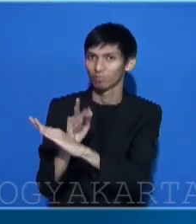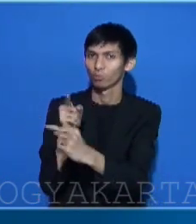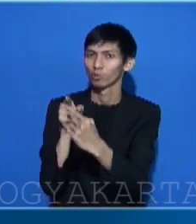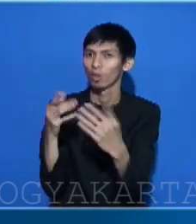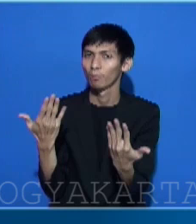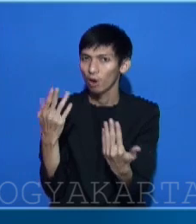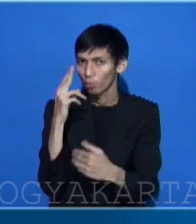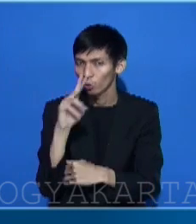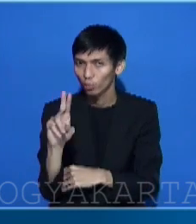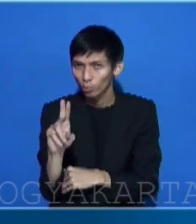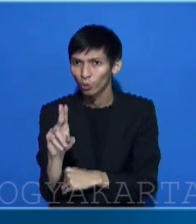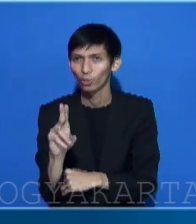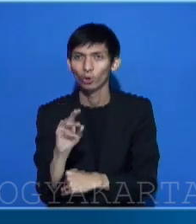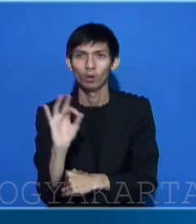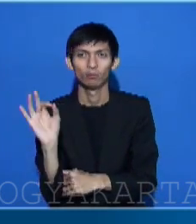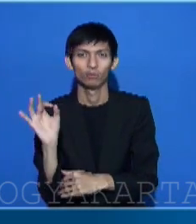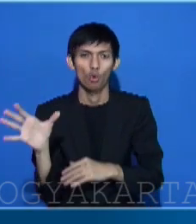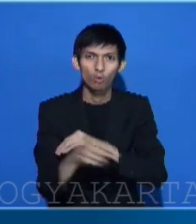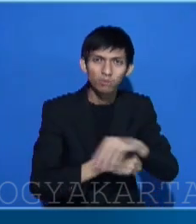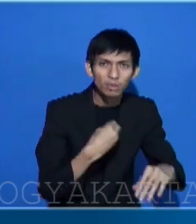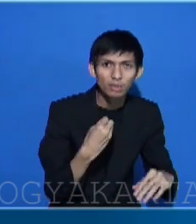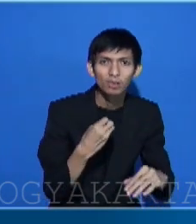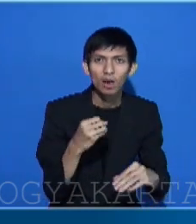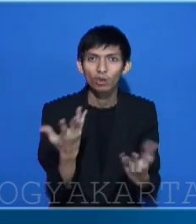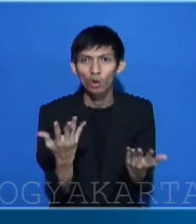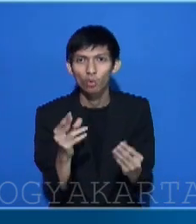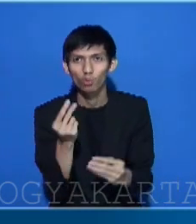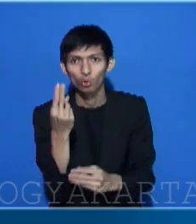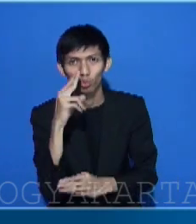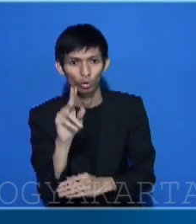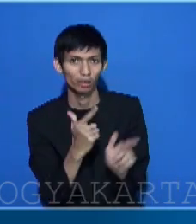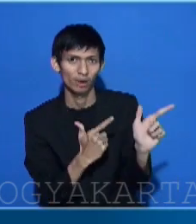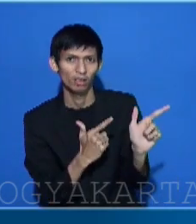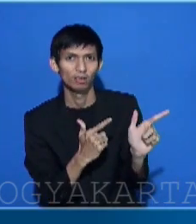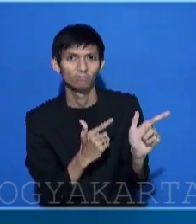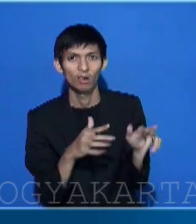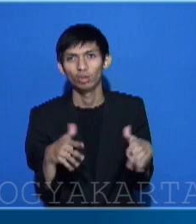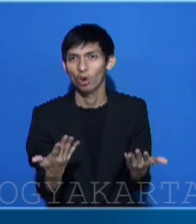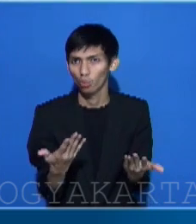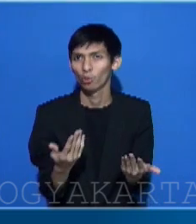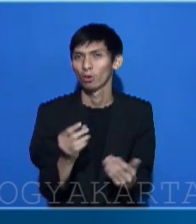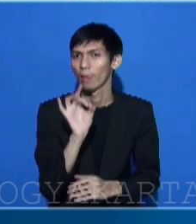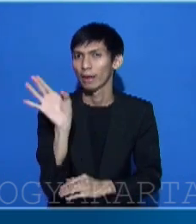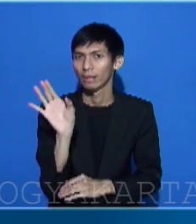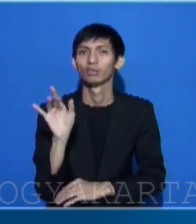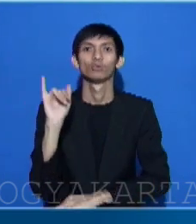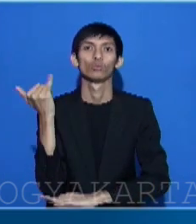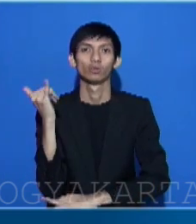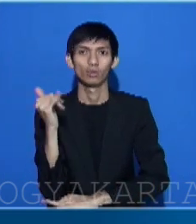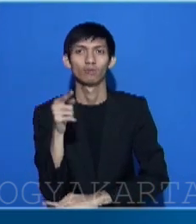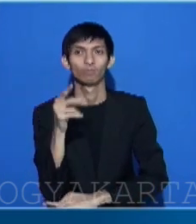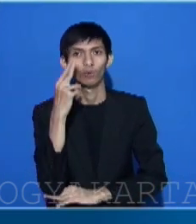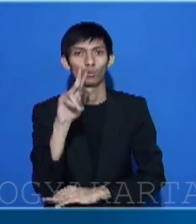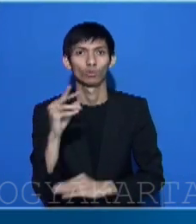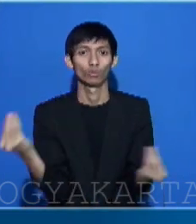uang, pendanaan terorisme, dan pendanaan senjata pemusnah massal. DIY memiliki nilai transaksi besar dari penukaran